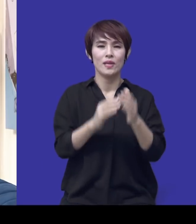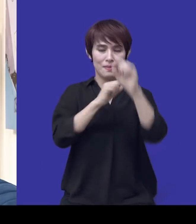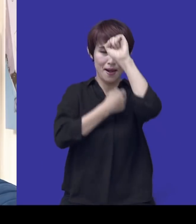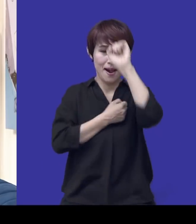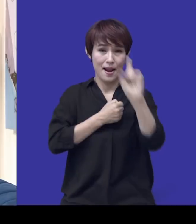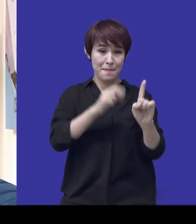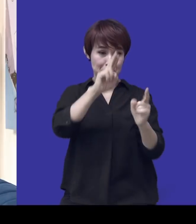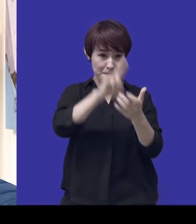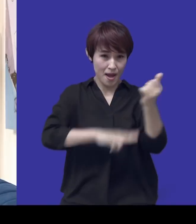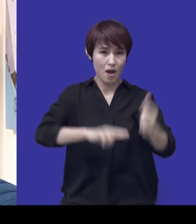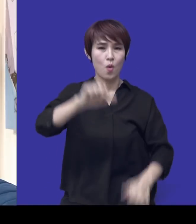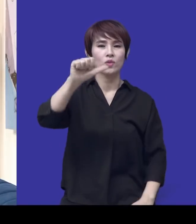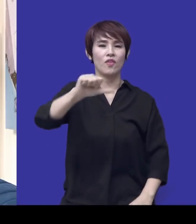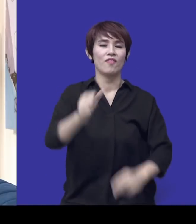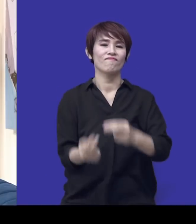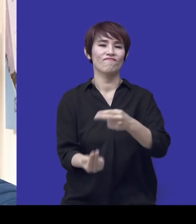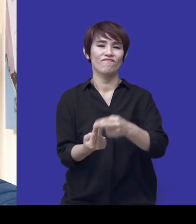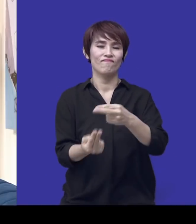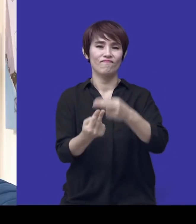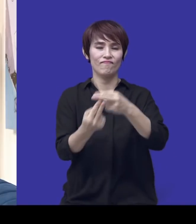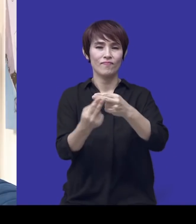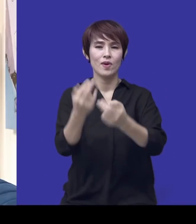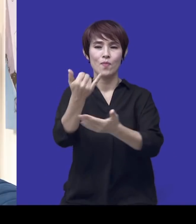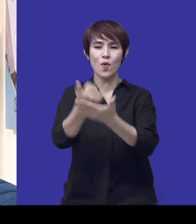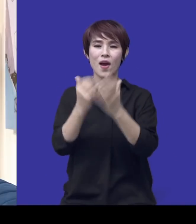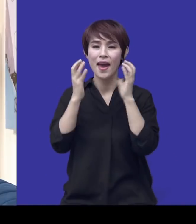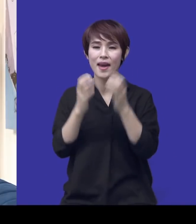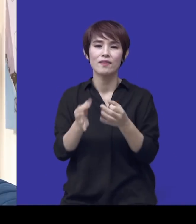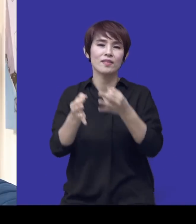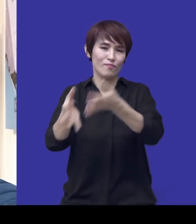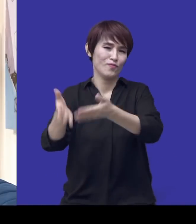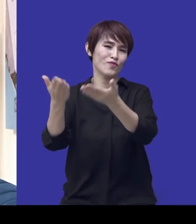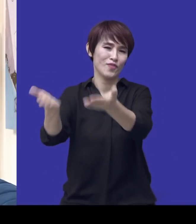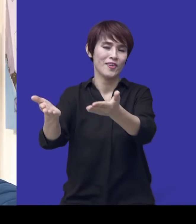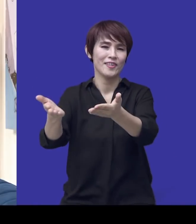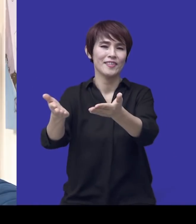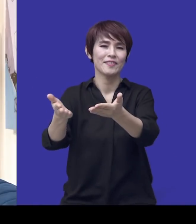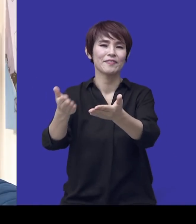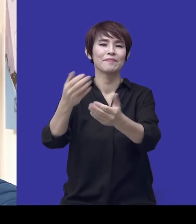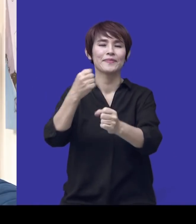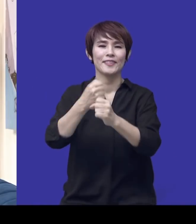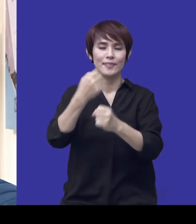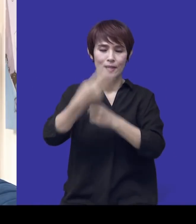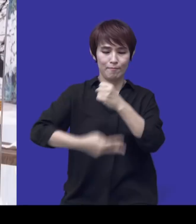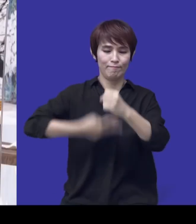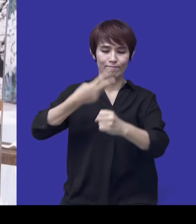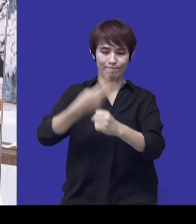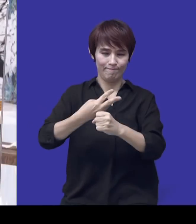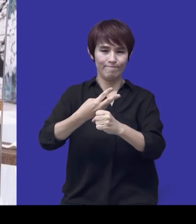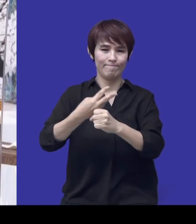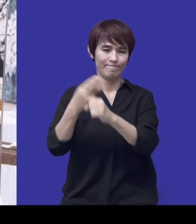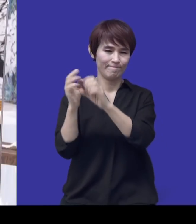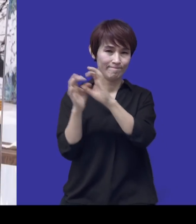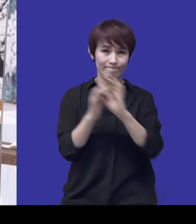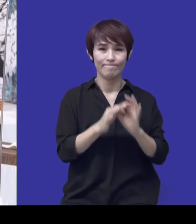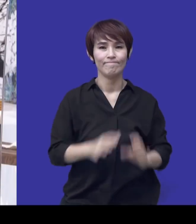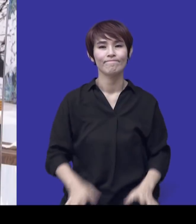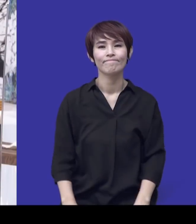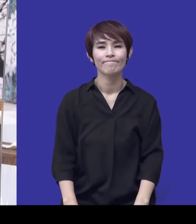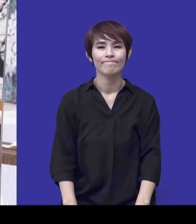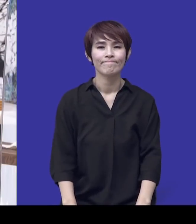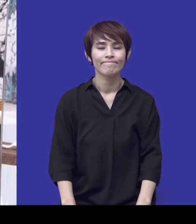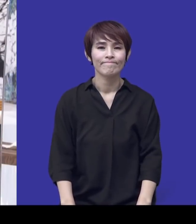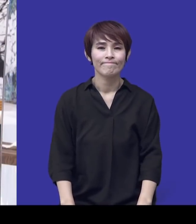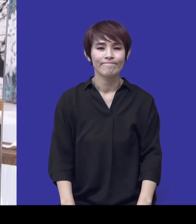때마다 5,000원을 적립해서 네. 보육원 아이들에게 기부하겠다라는 원칙을 세워서 그걸 한 3년 동안 지켰어요. 아. 네, 계속